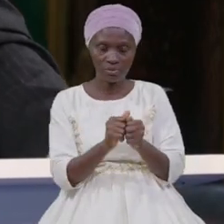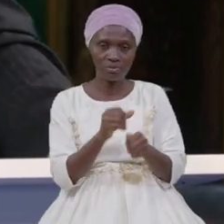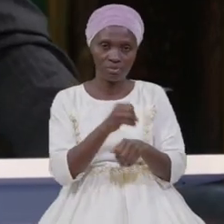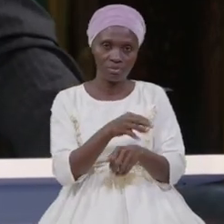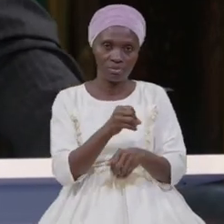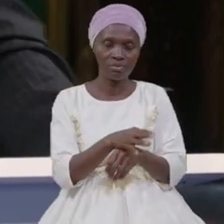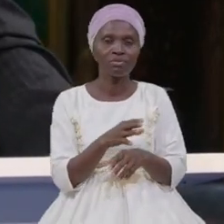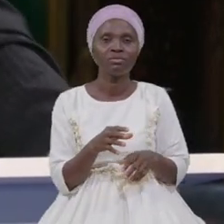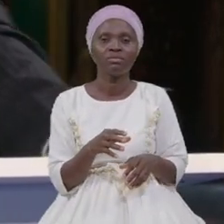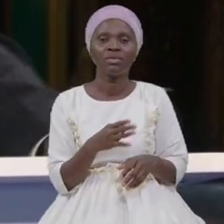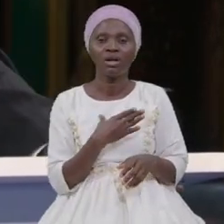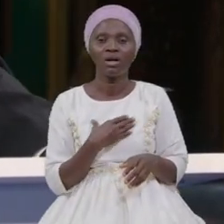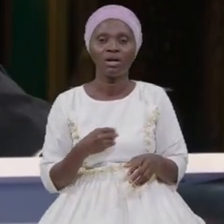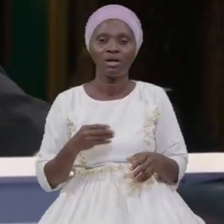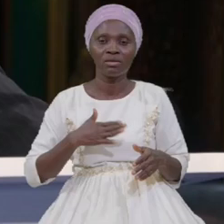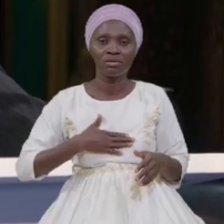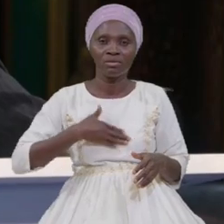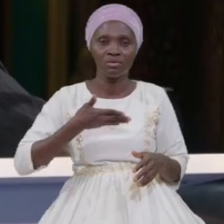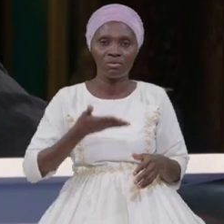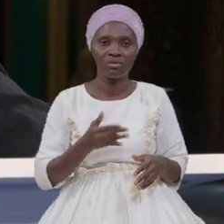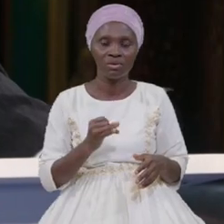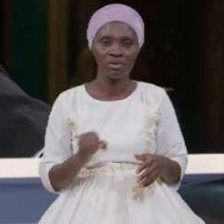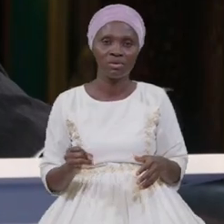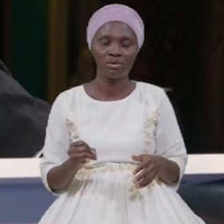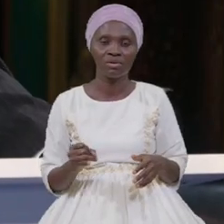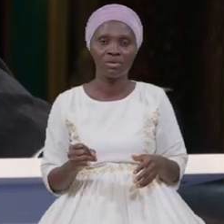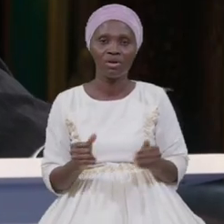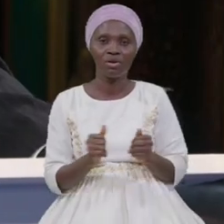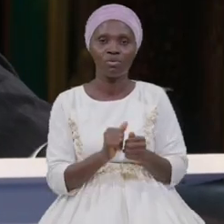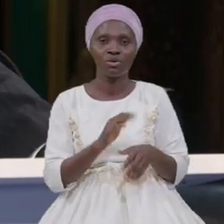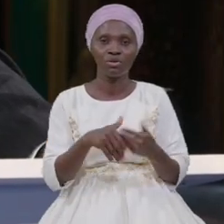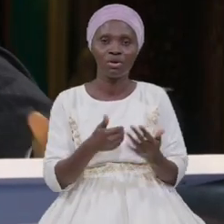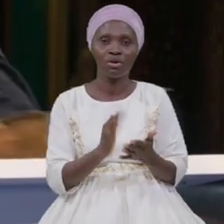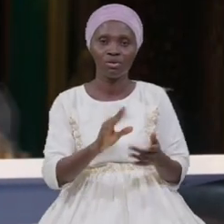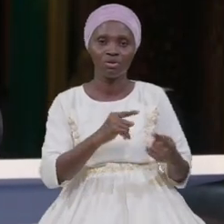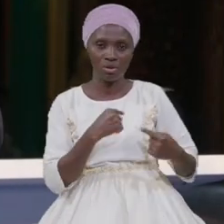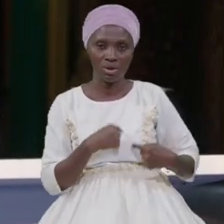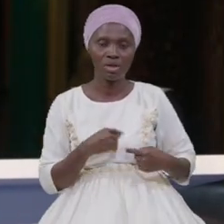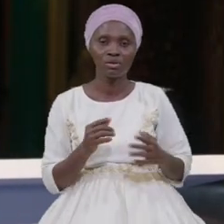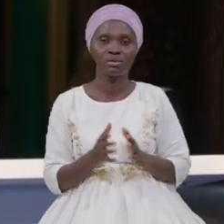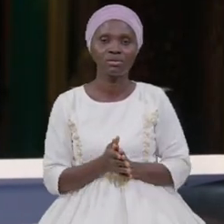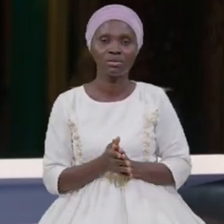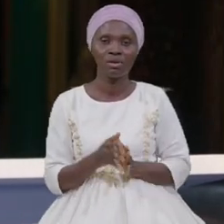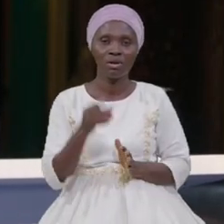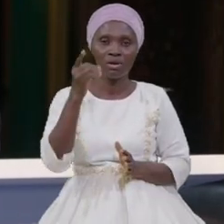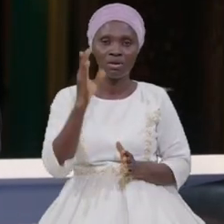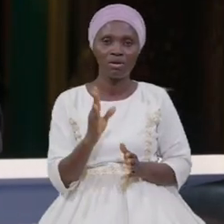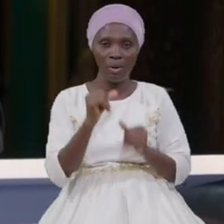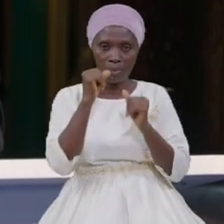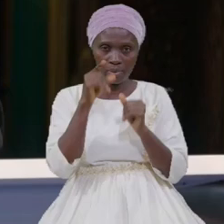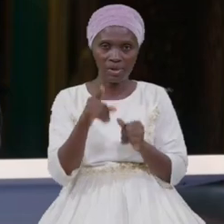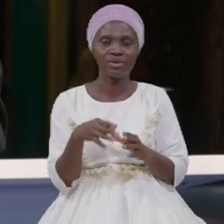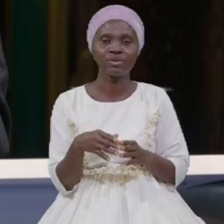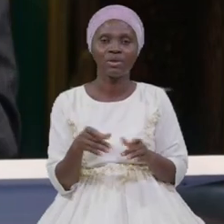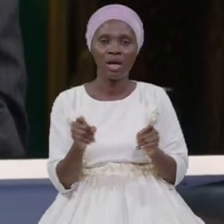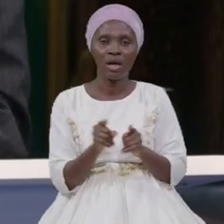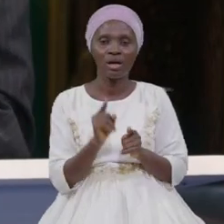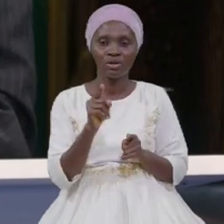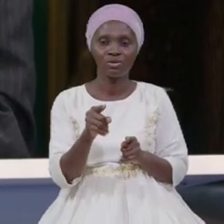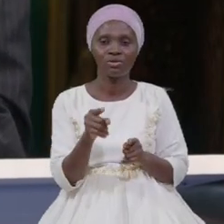eux. Et vous, conseillers, surveillants, faisons-le rapidement. Que Dieu vous bénisse quand vous